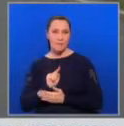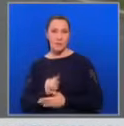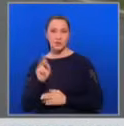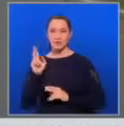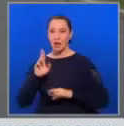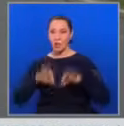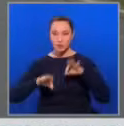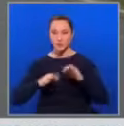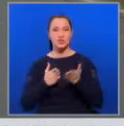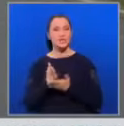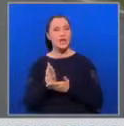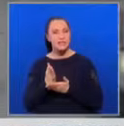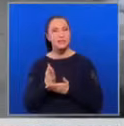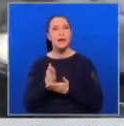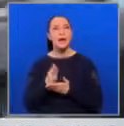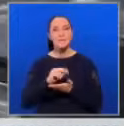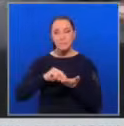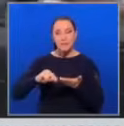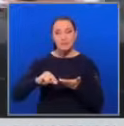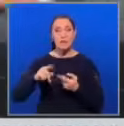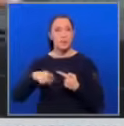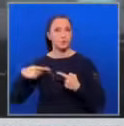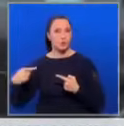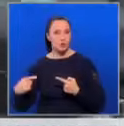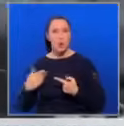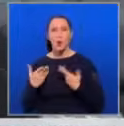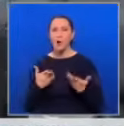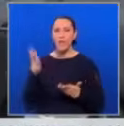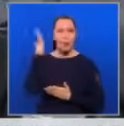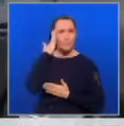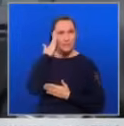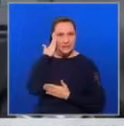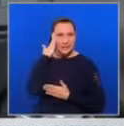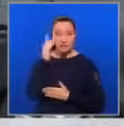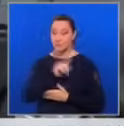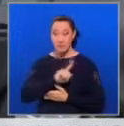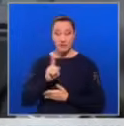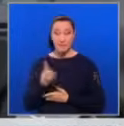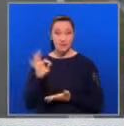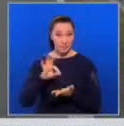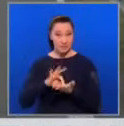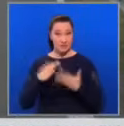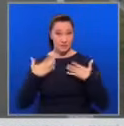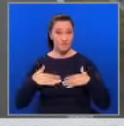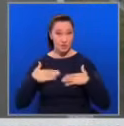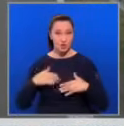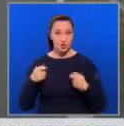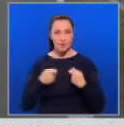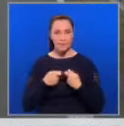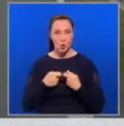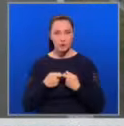гласуване чрез така наречената писмена процедура когато министрите не трябва да присъстват физически в